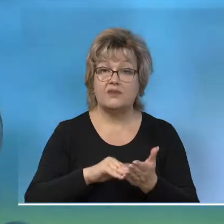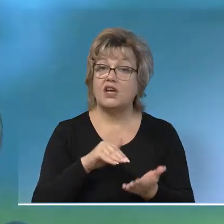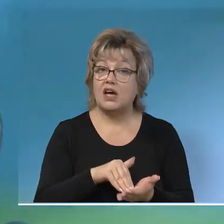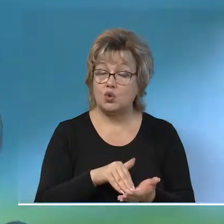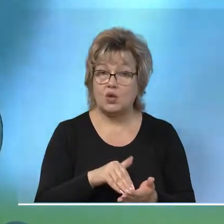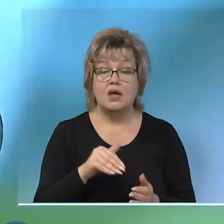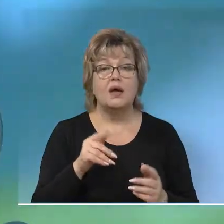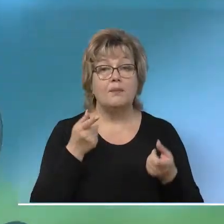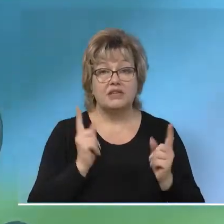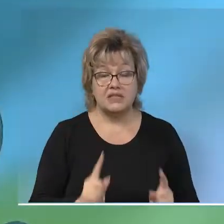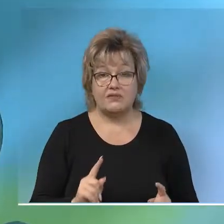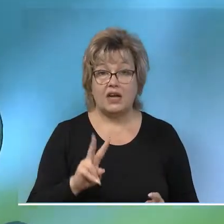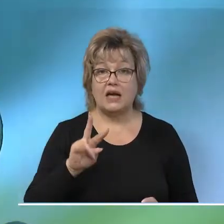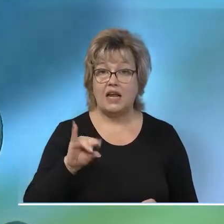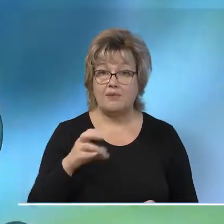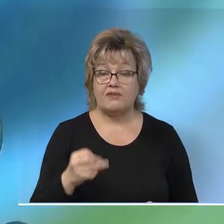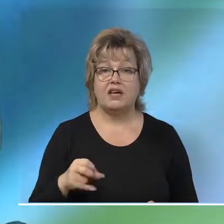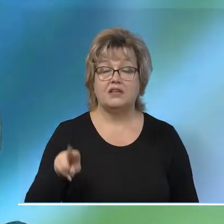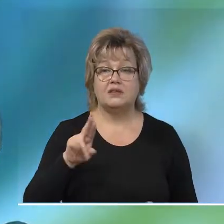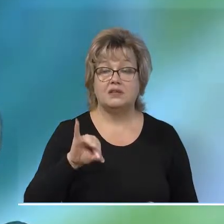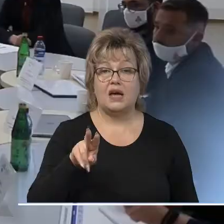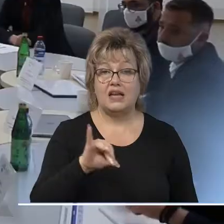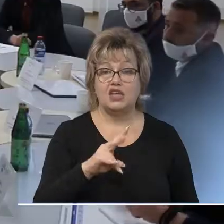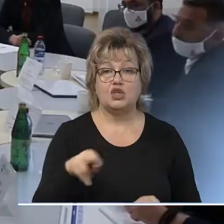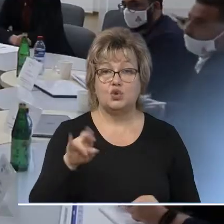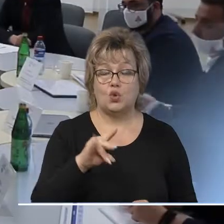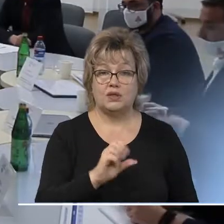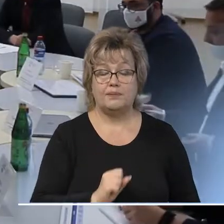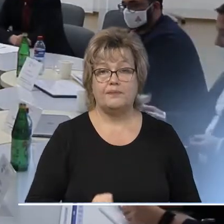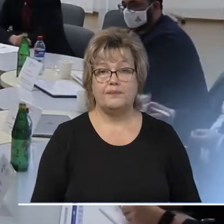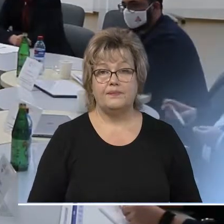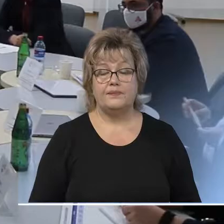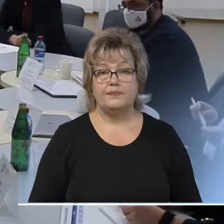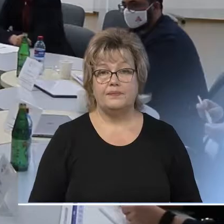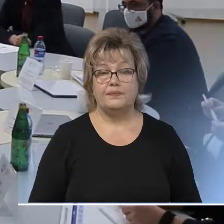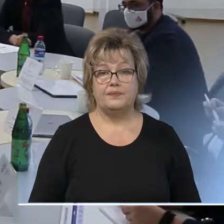в Таганроге, потенциальной Кремниевой долине Дона.